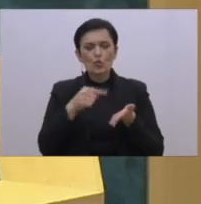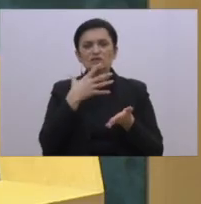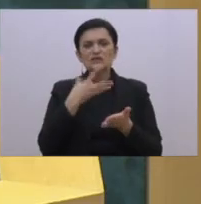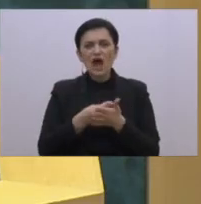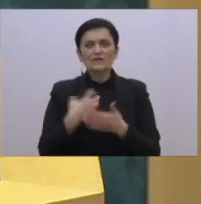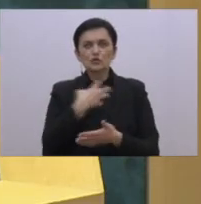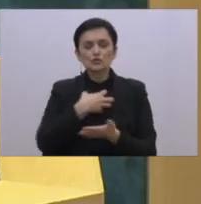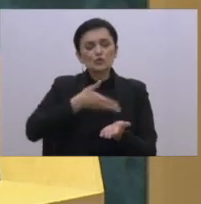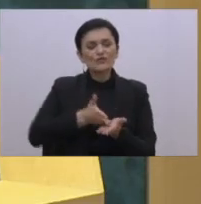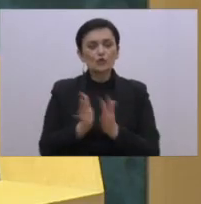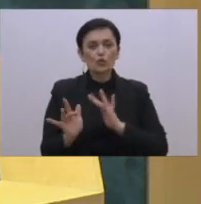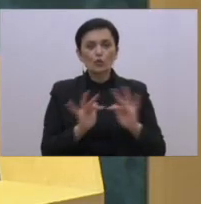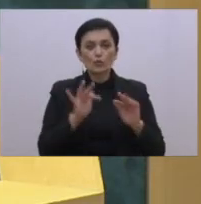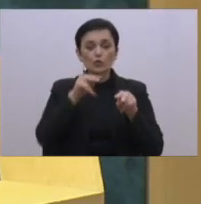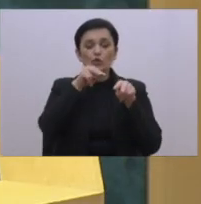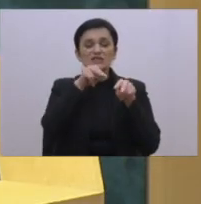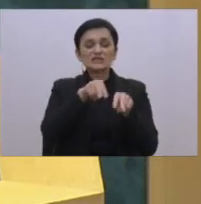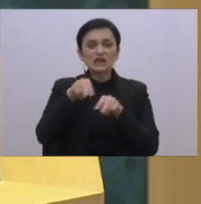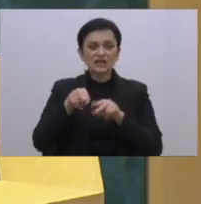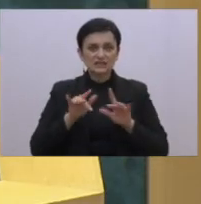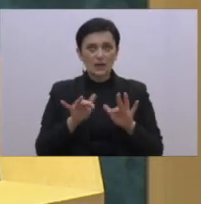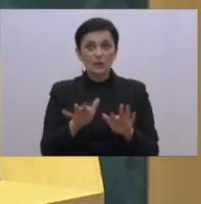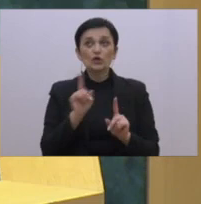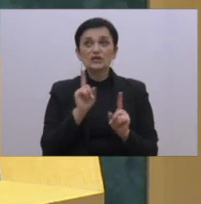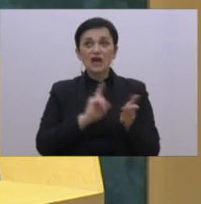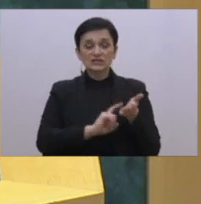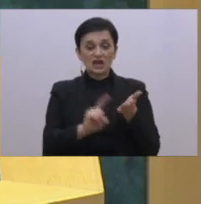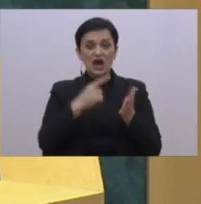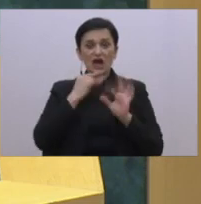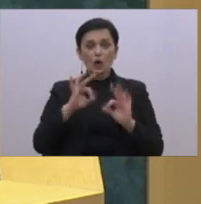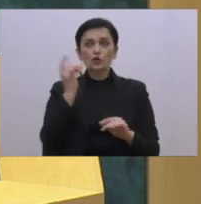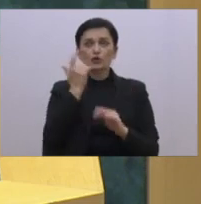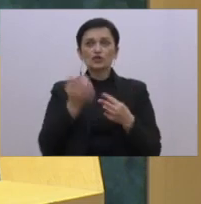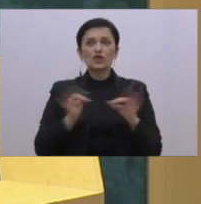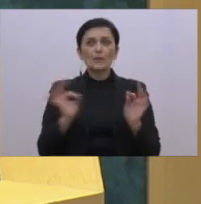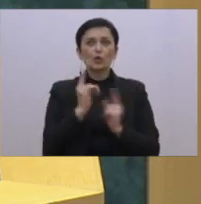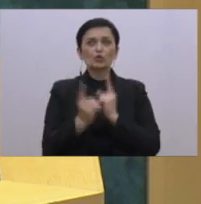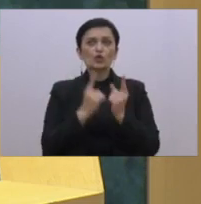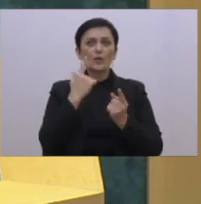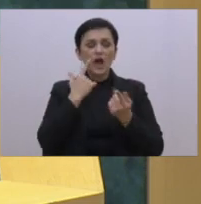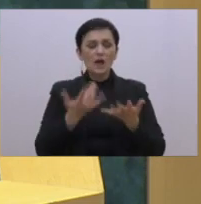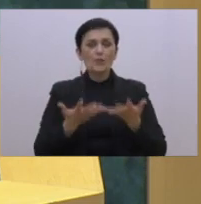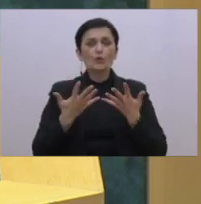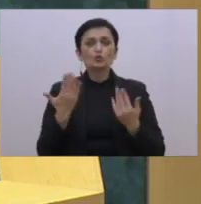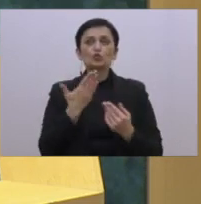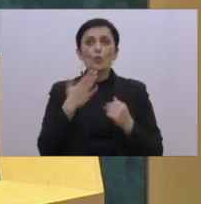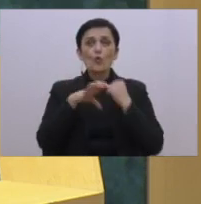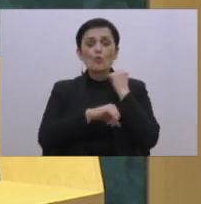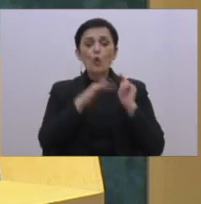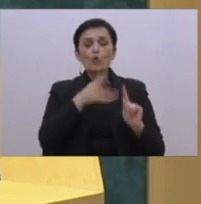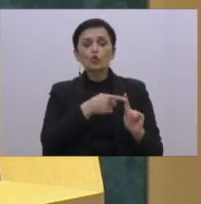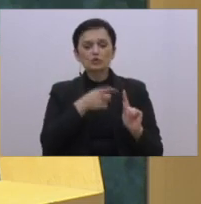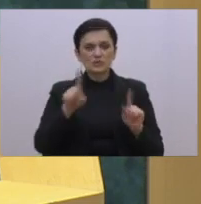უმნიშვნელოვანესი ფუნქცია საზედამხედველო საქმიანობა, რაც ხაზს უსვამს დემოკრატიული რეფორმების ეფექტურობას, რომელიც ბოლო წლებში